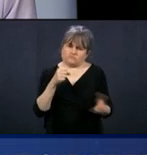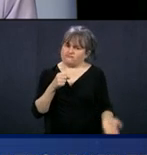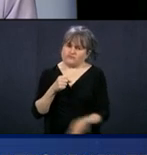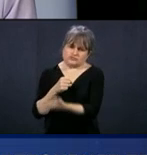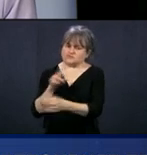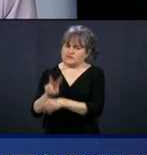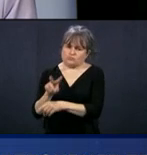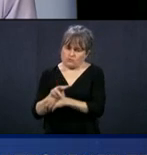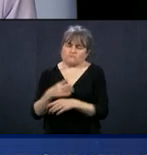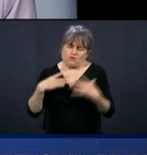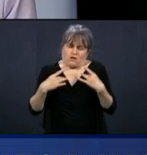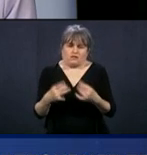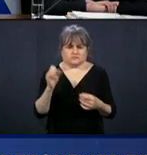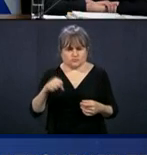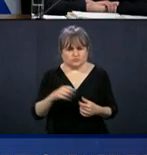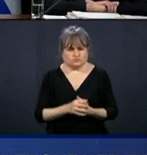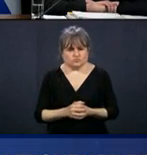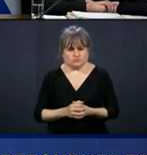Docteur Arruda,